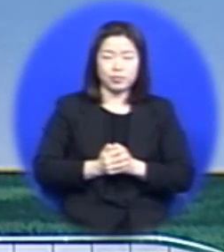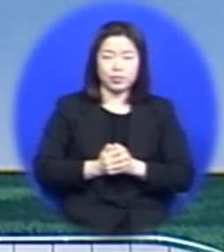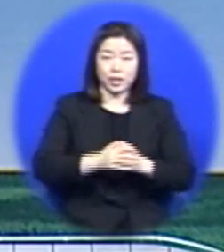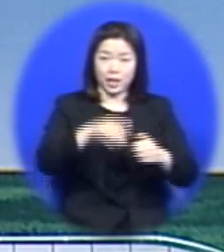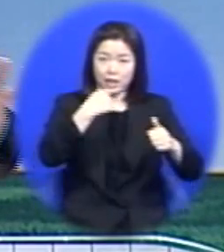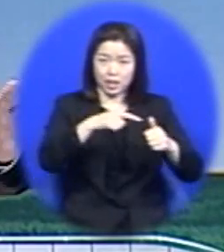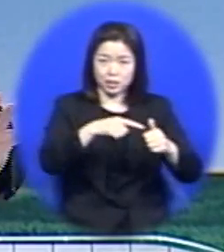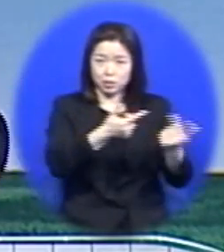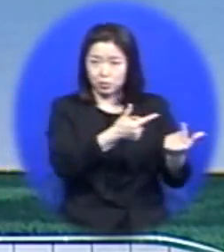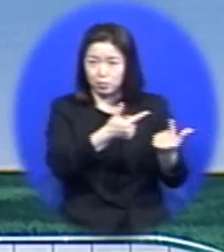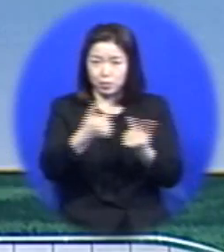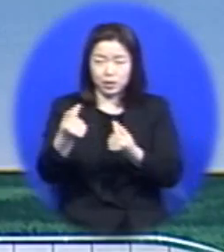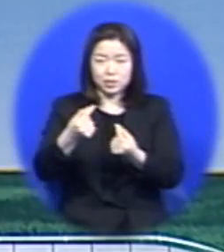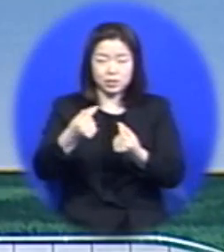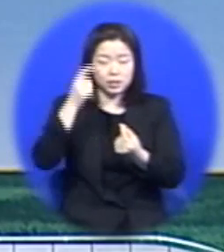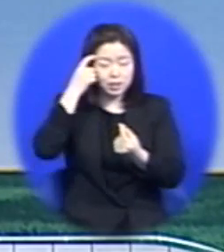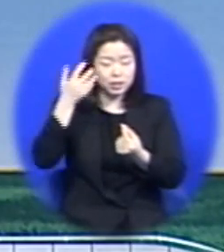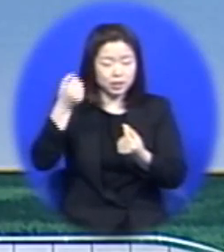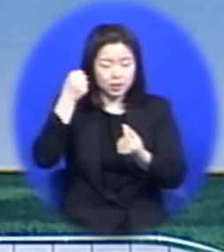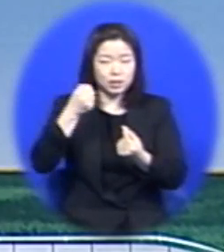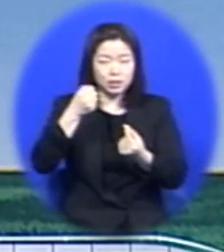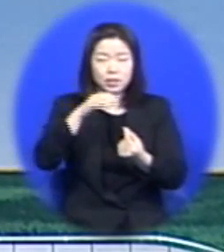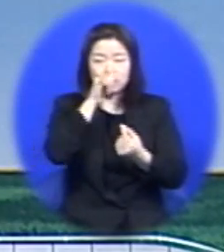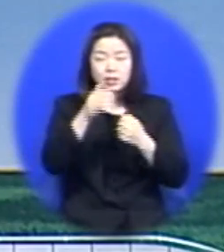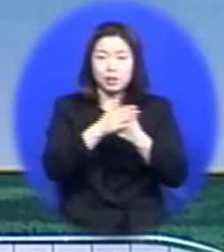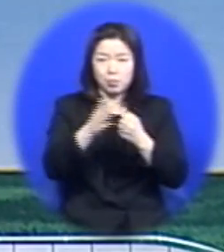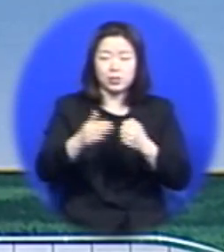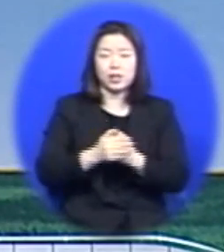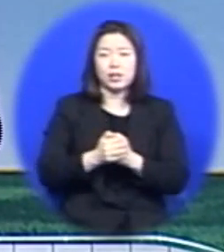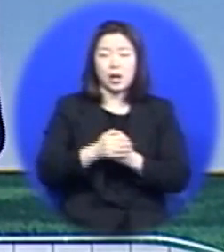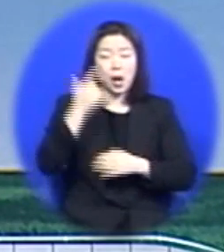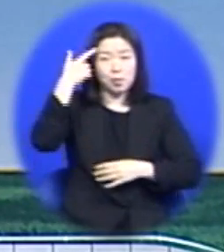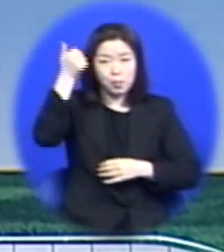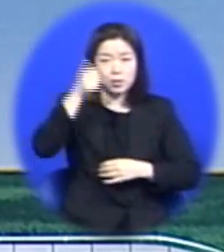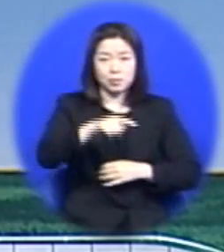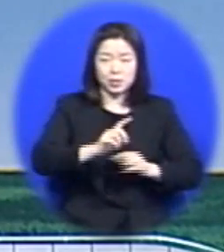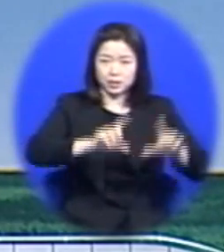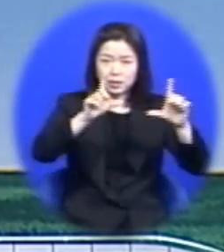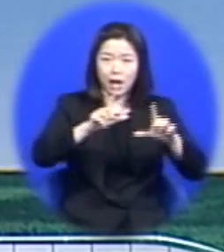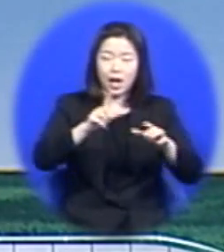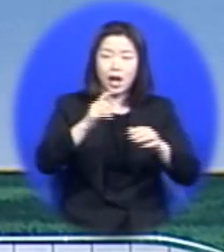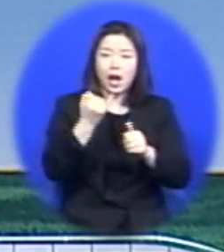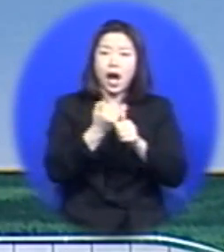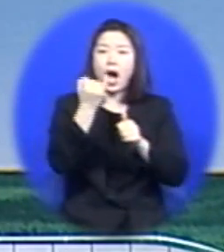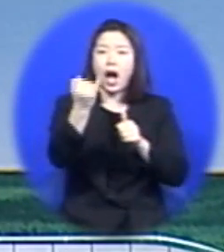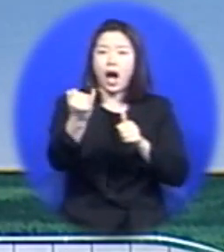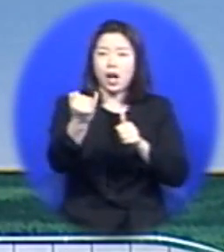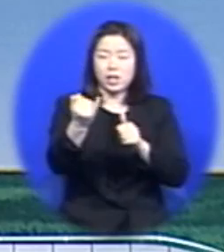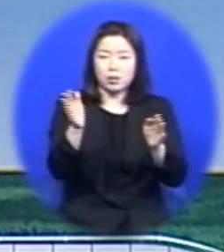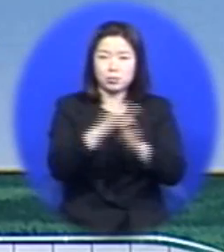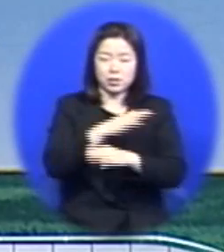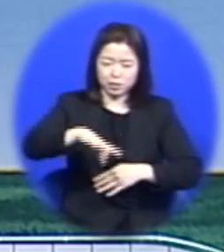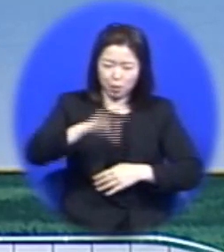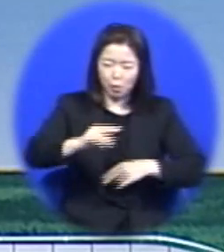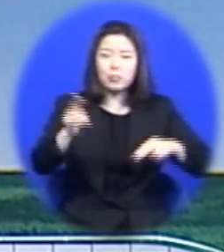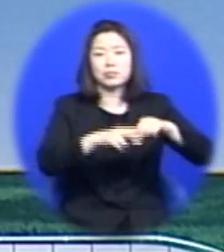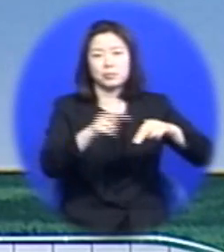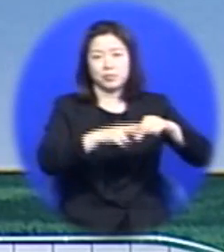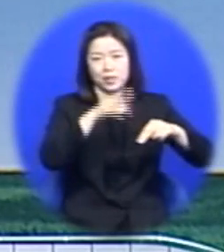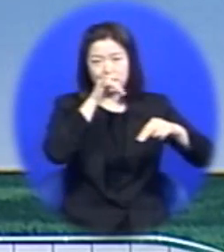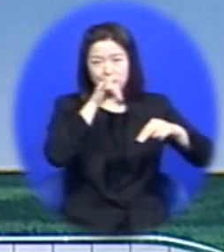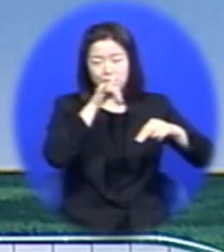가르쳐도 일관성 있게 가르쳐야 되잖아요. 그래서 목사님이 그날 아내로부터 생전 처음 맞아봤답니다.